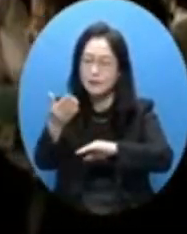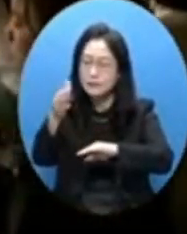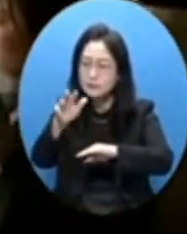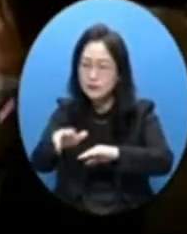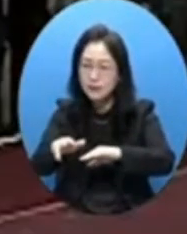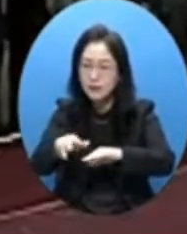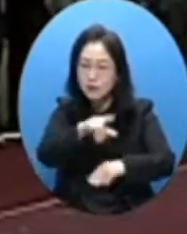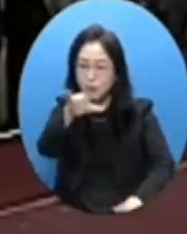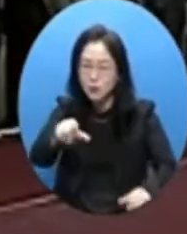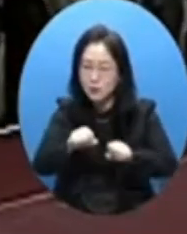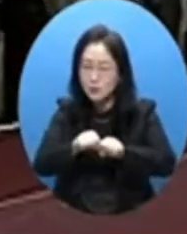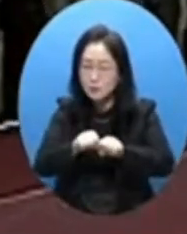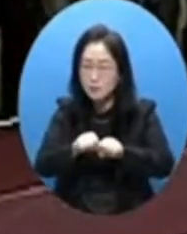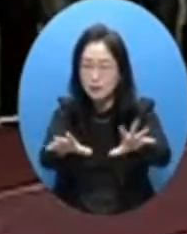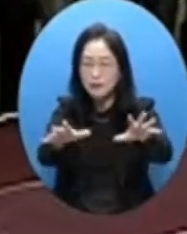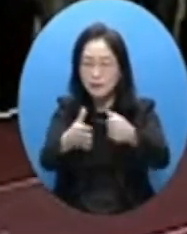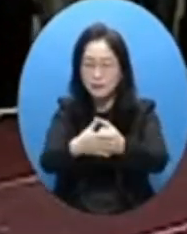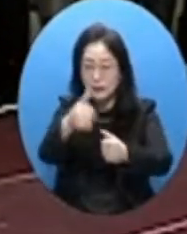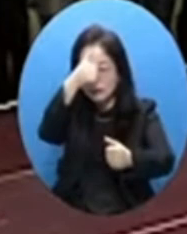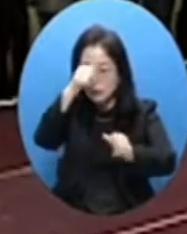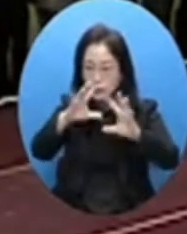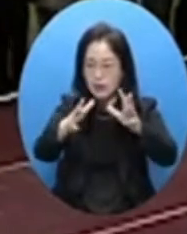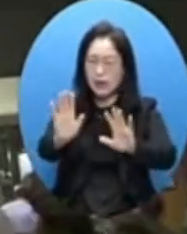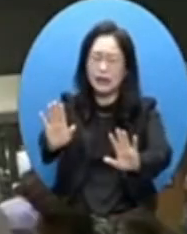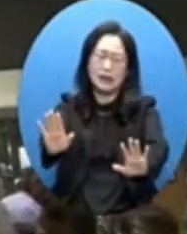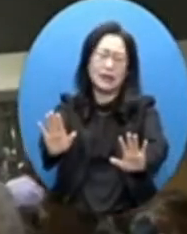코로나팬더믹으로 인해서 도저히 우리는